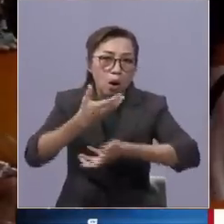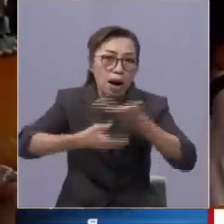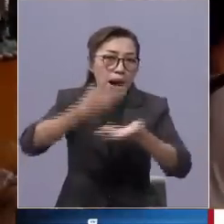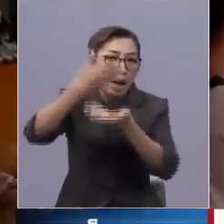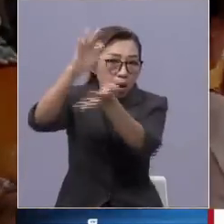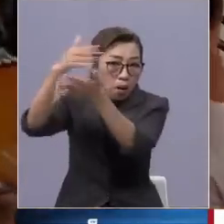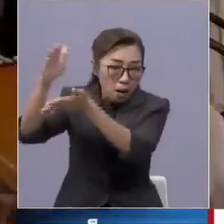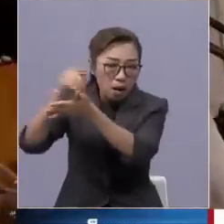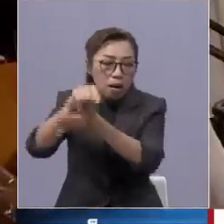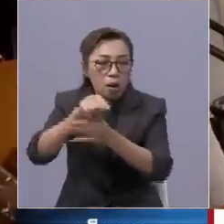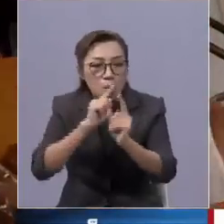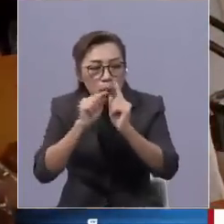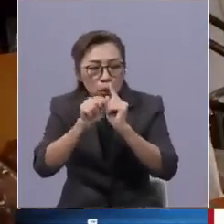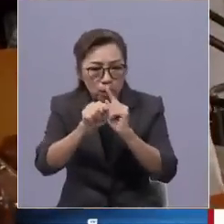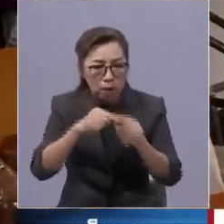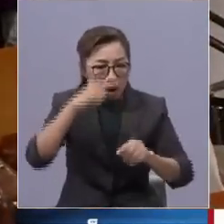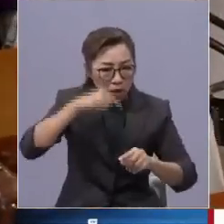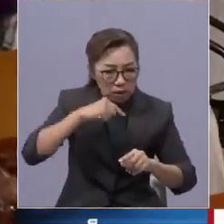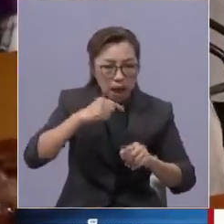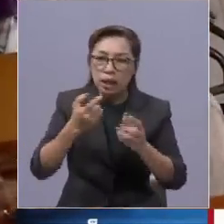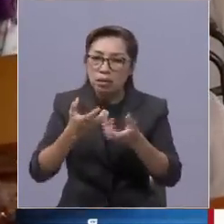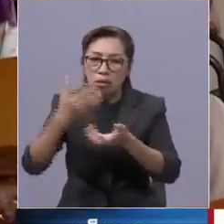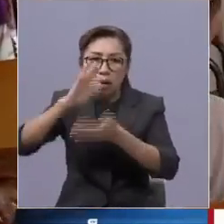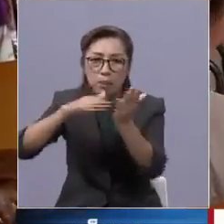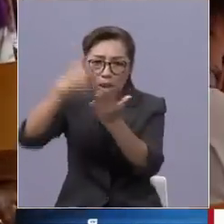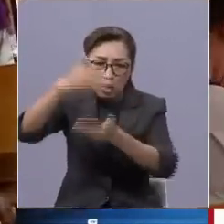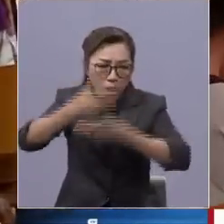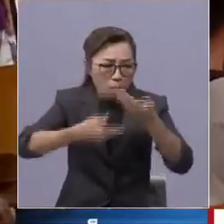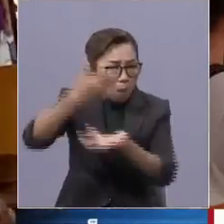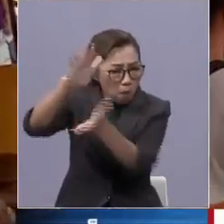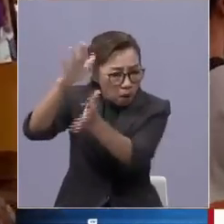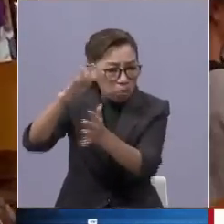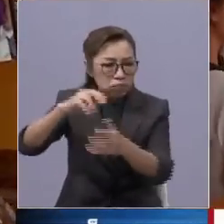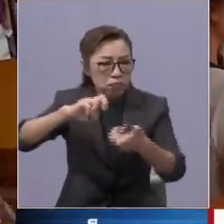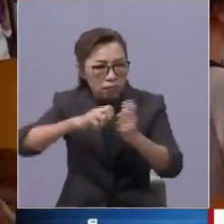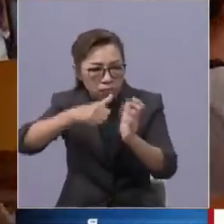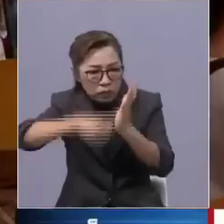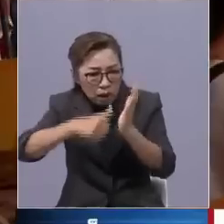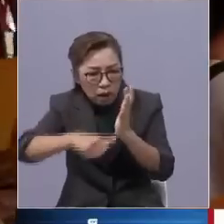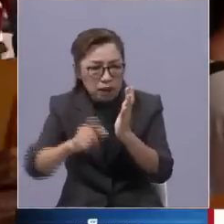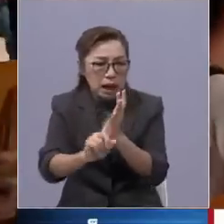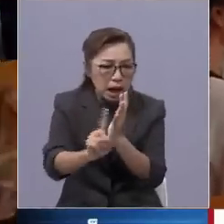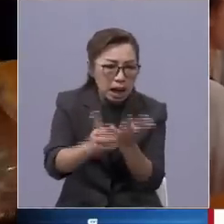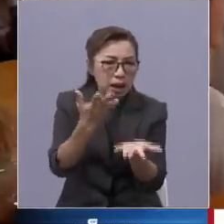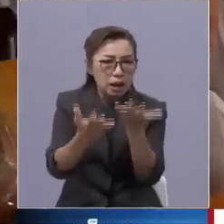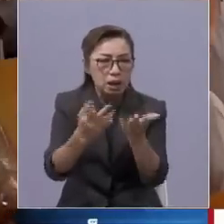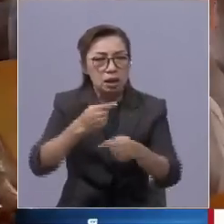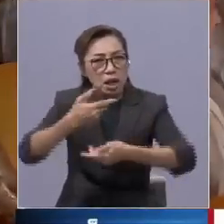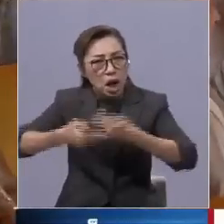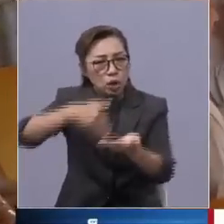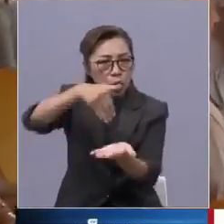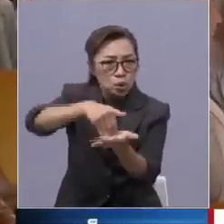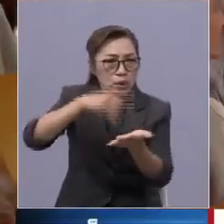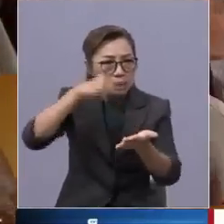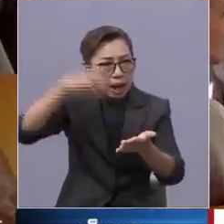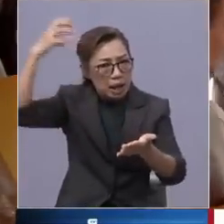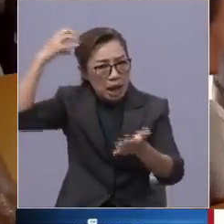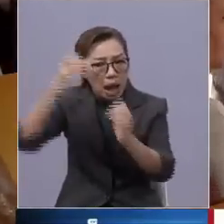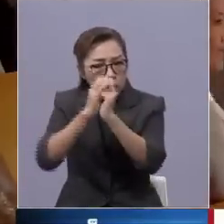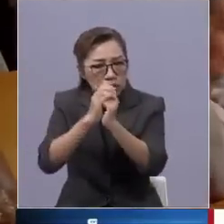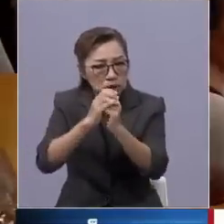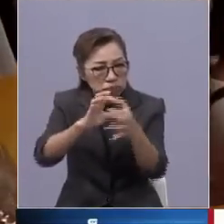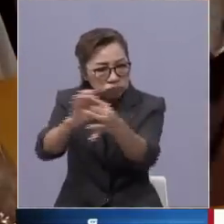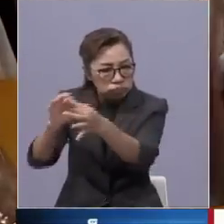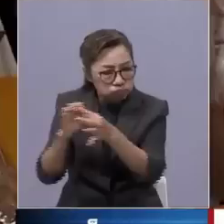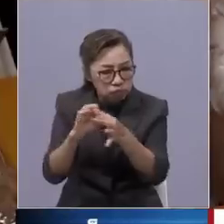การกับปัญหาการส่งออกขั้นตอนพิธีศุลกากรการค้าชายแดนนะครับการพัฒนาวันสต็อปเซอร์วิสระหว่างไทยลาวจีน